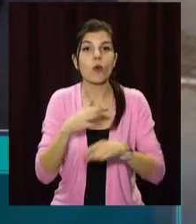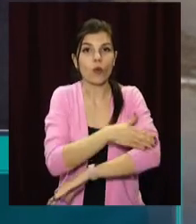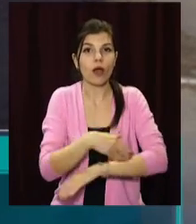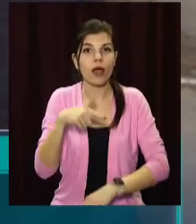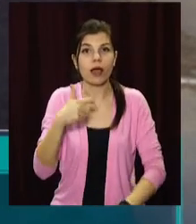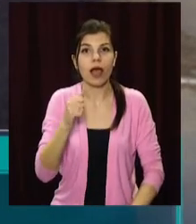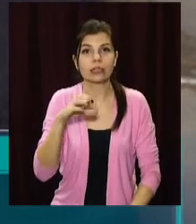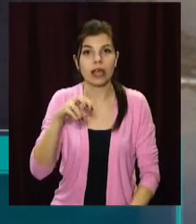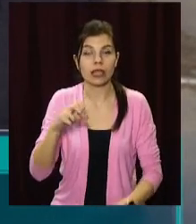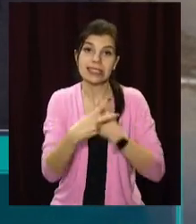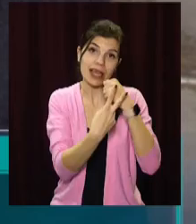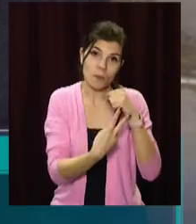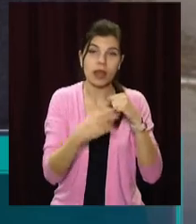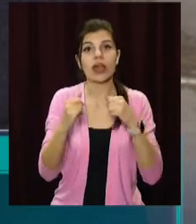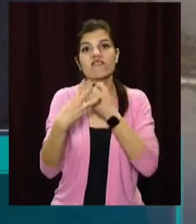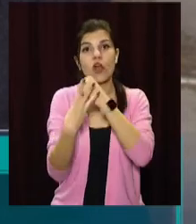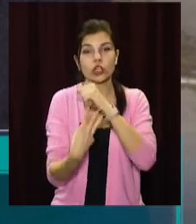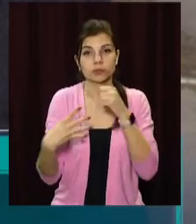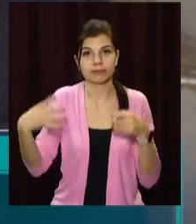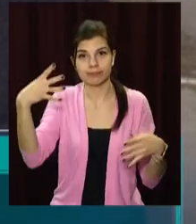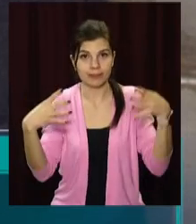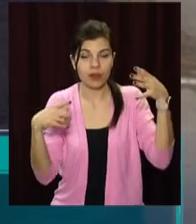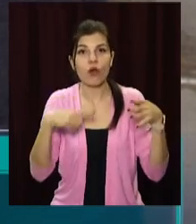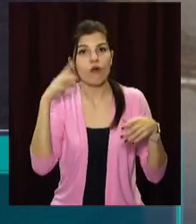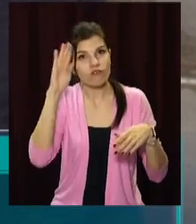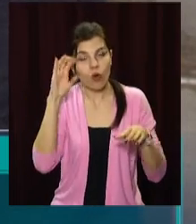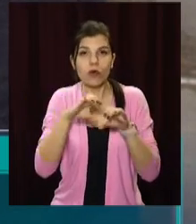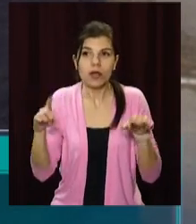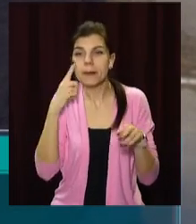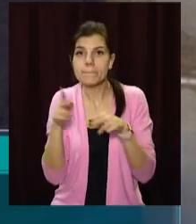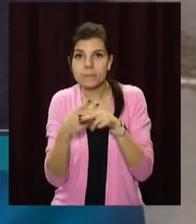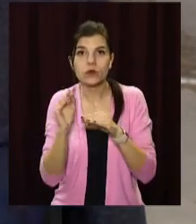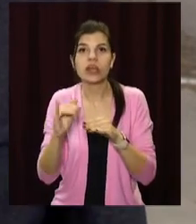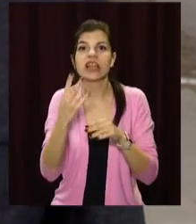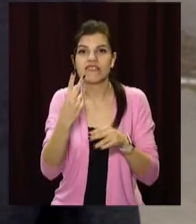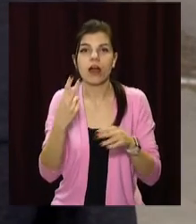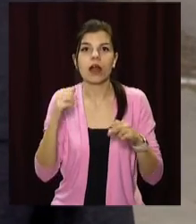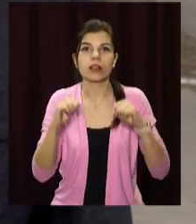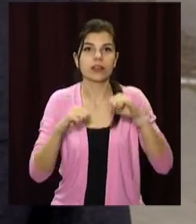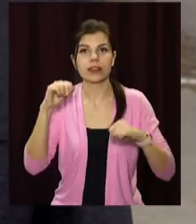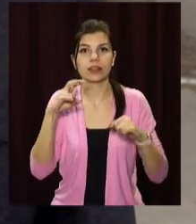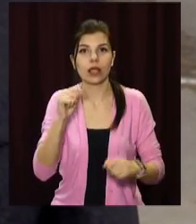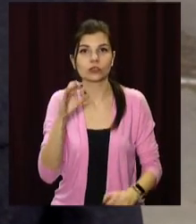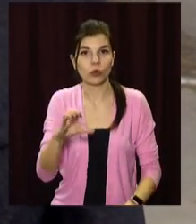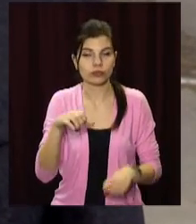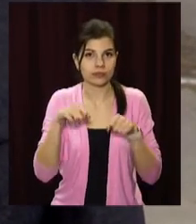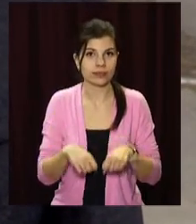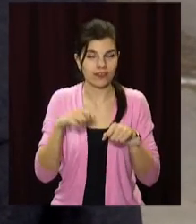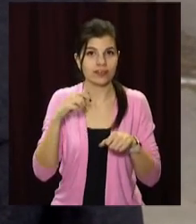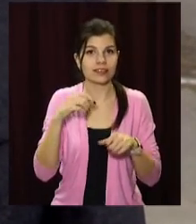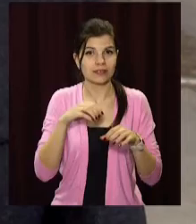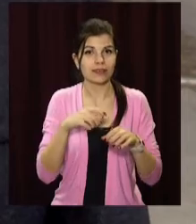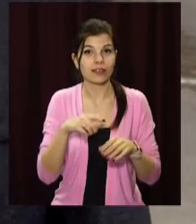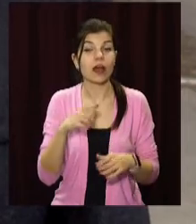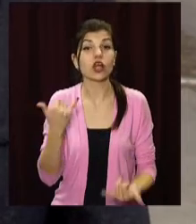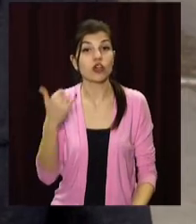Гастела 17-18. Він предусматрює будівництво водопроводу і каналізації, а також двох насосних станцій – водопроводу і каналізації. На